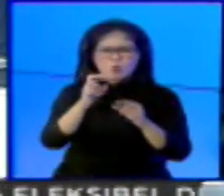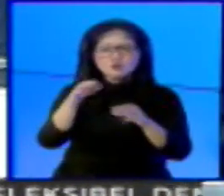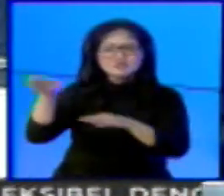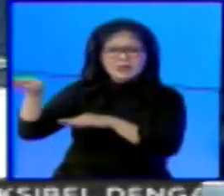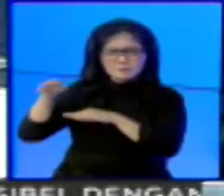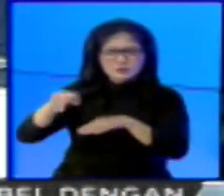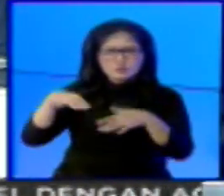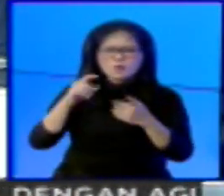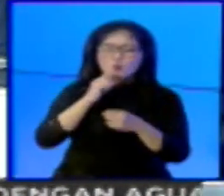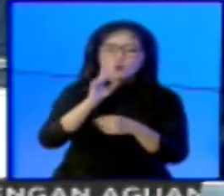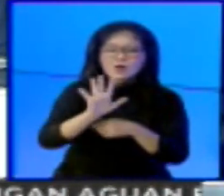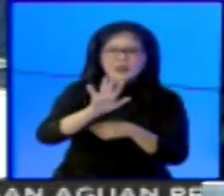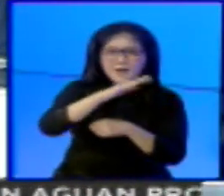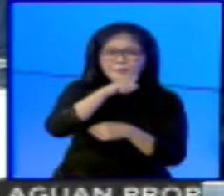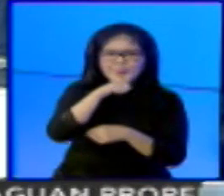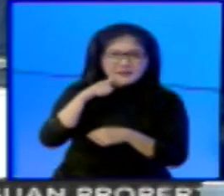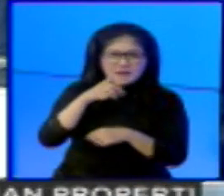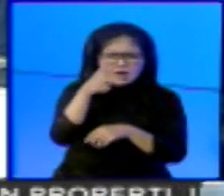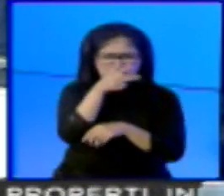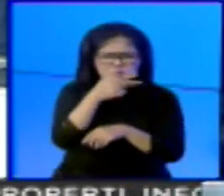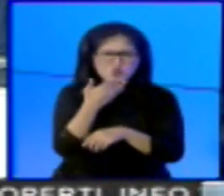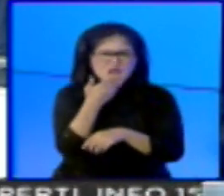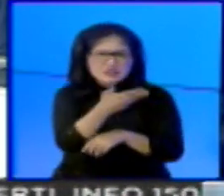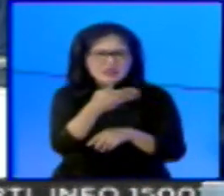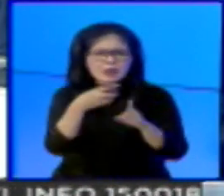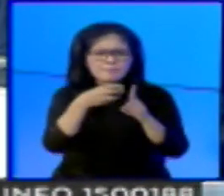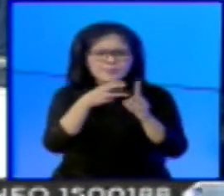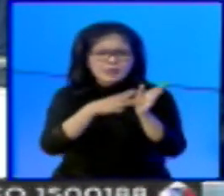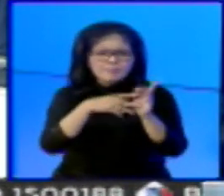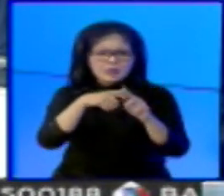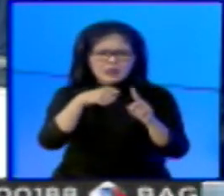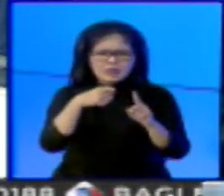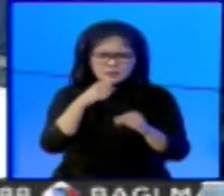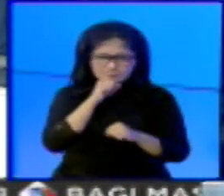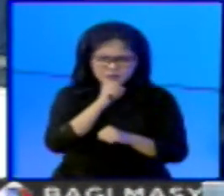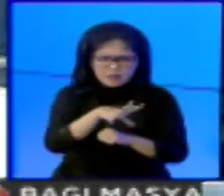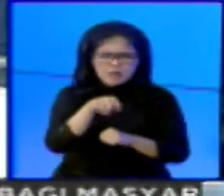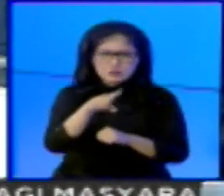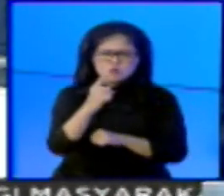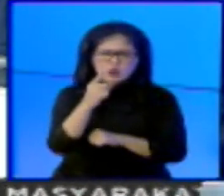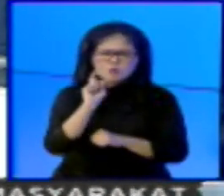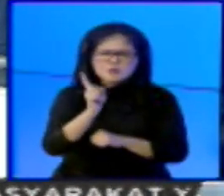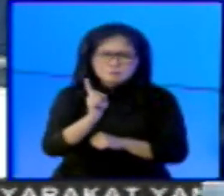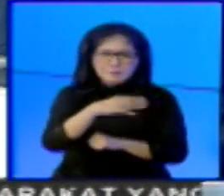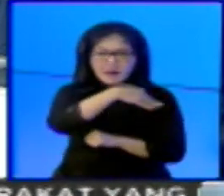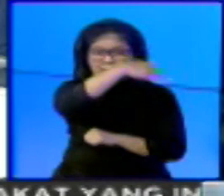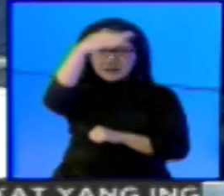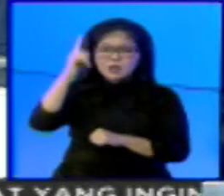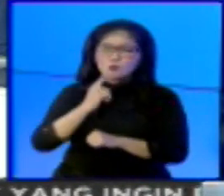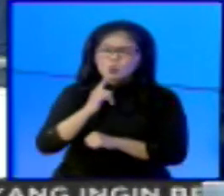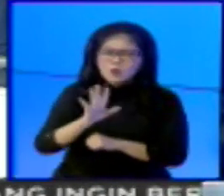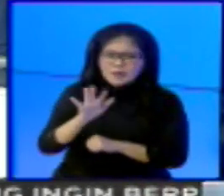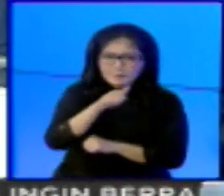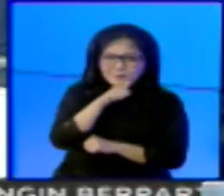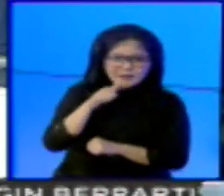menjadi berwarna merah. Meski keaslian video sempat dipertanyakan, BMKG menjelaskan salah satu penyebab langit berwarna kemerahan